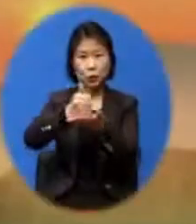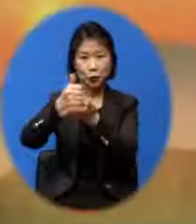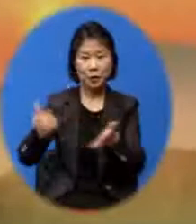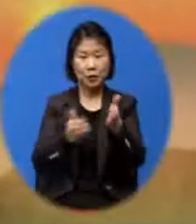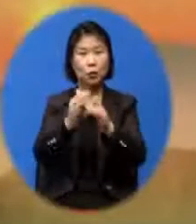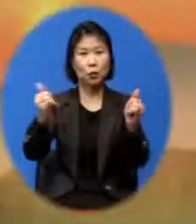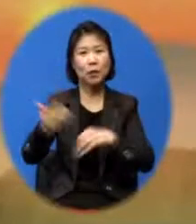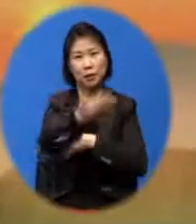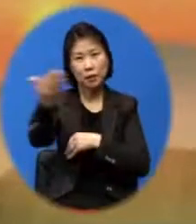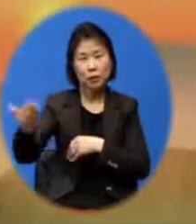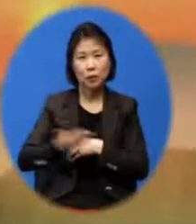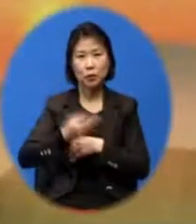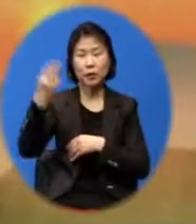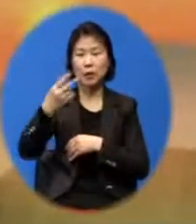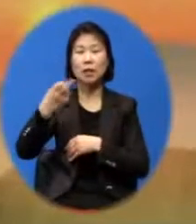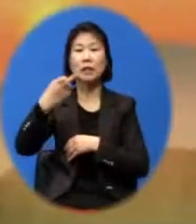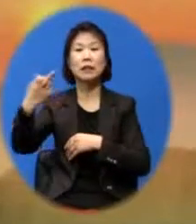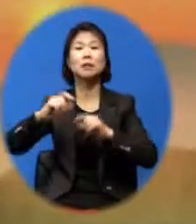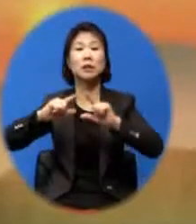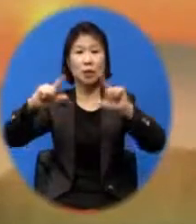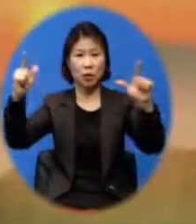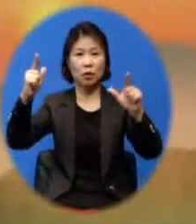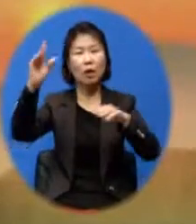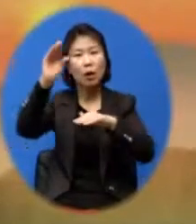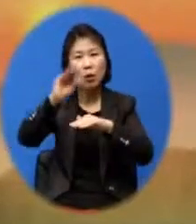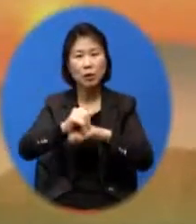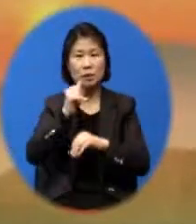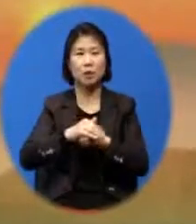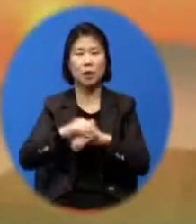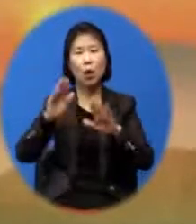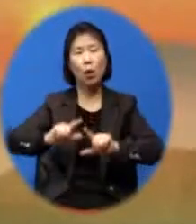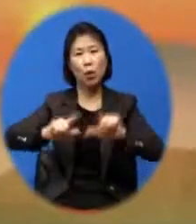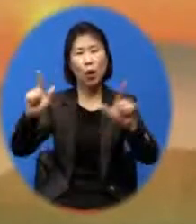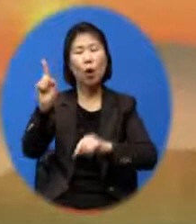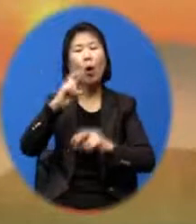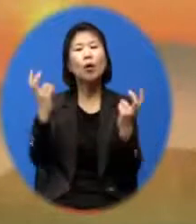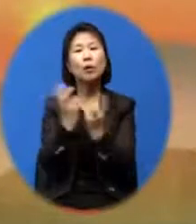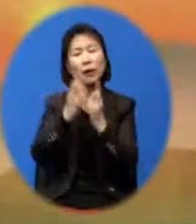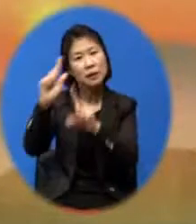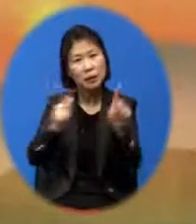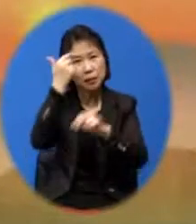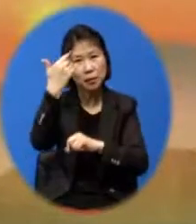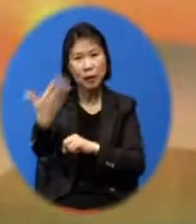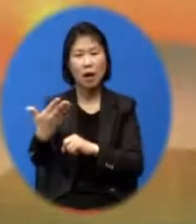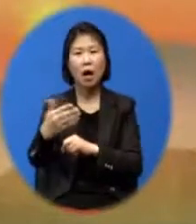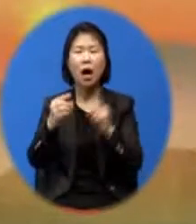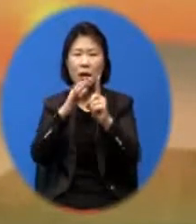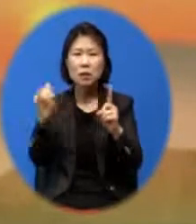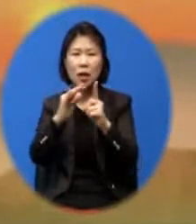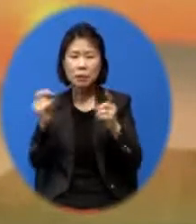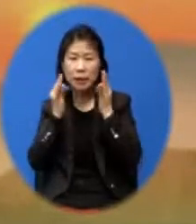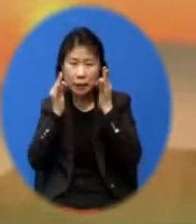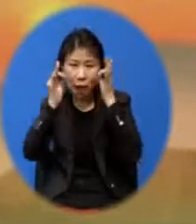존경하는 도민 여러분, 2012년이 저물고 있습니다. 올 한 해 어떻게들 보내셨는지요? 여러분들 한 분 한